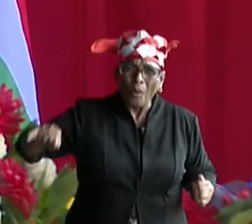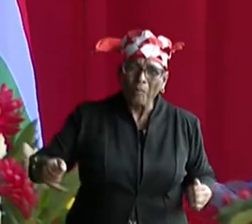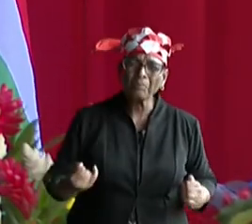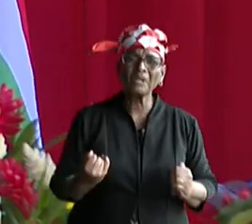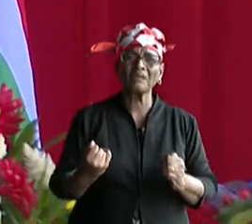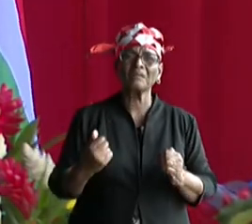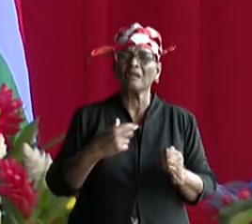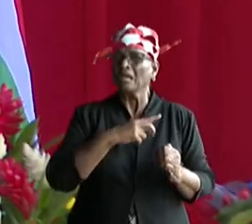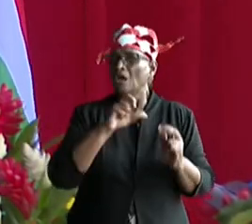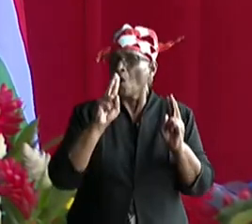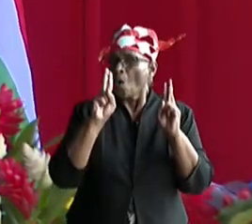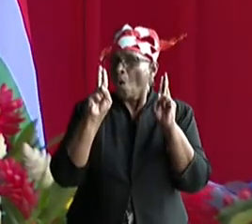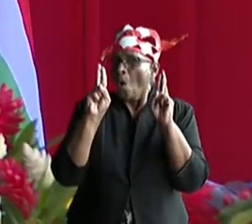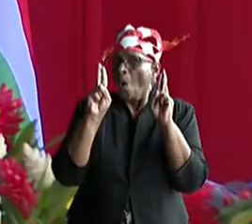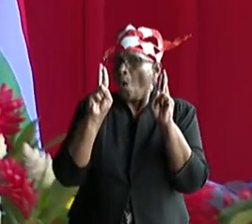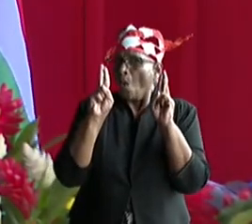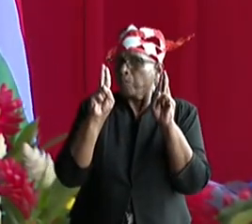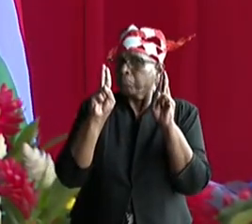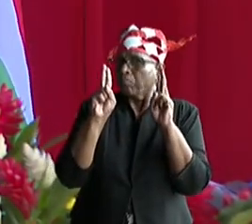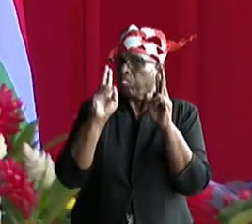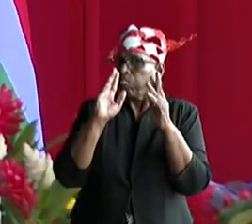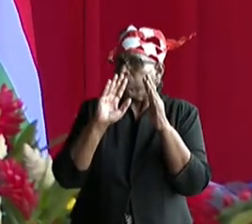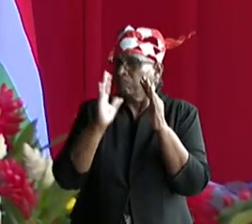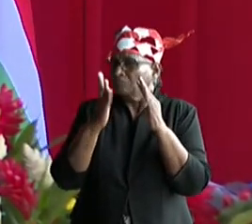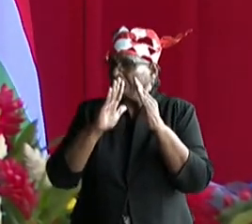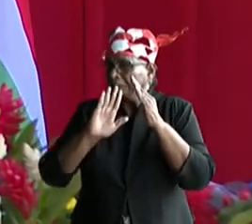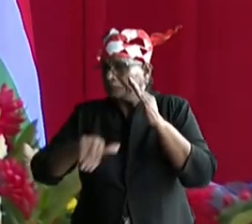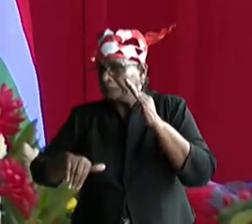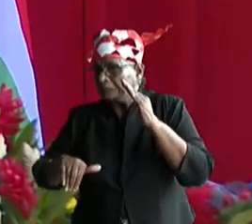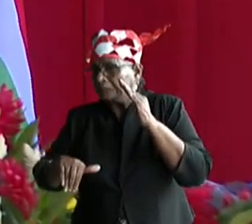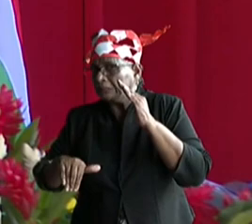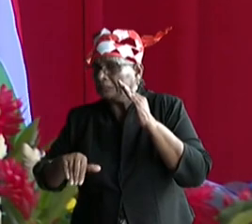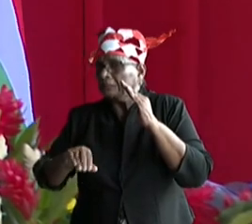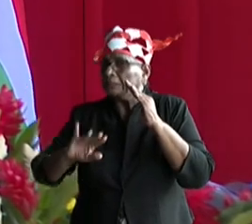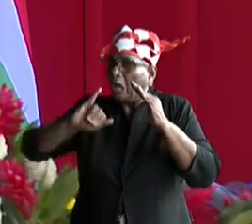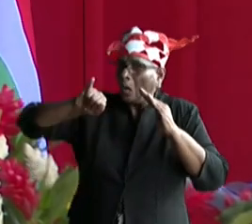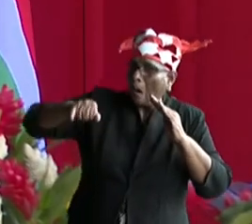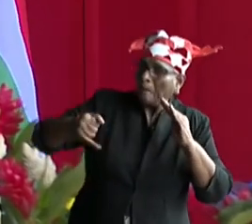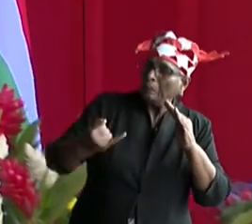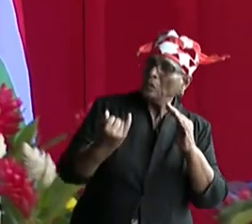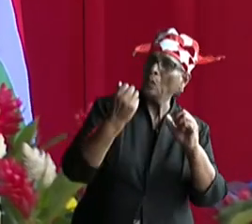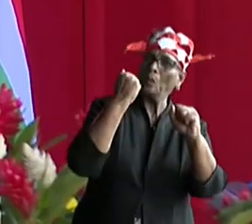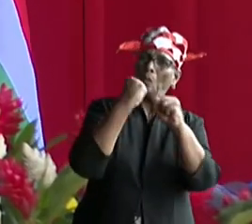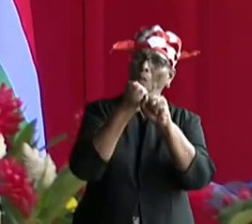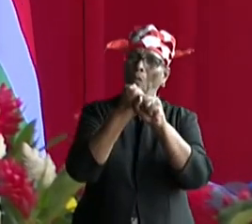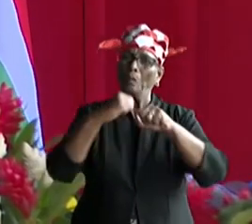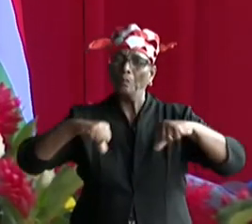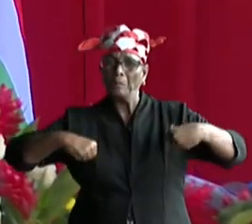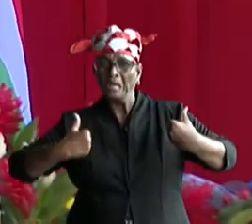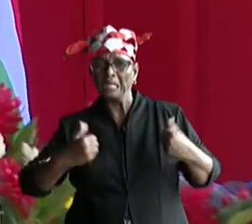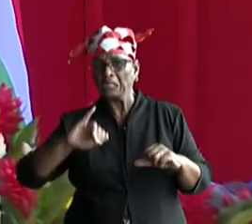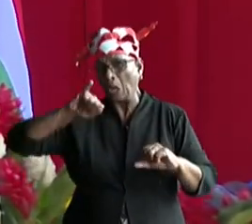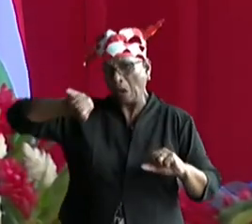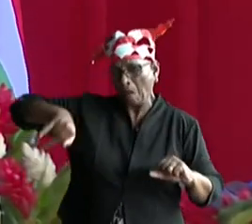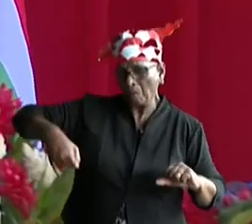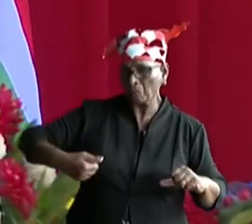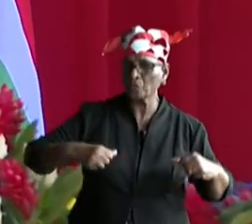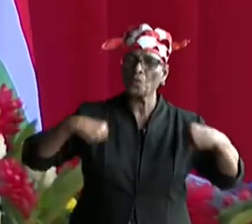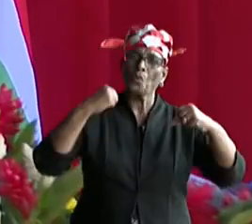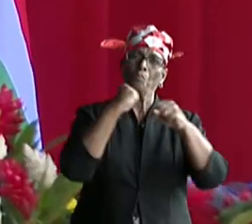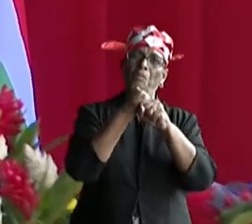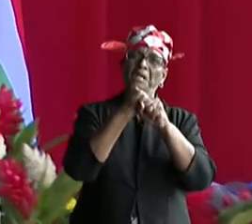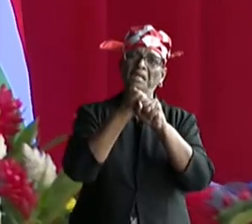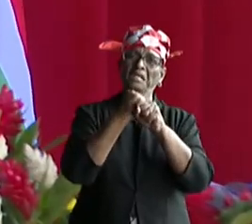hoop bijna werd weggevaagd en wij weer moesten beginnen aan de wederopbouw van